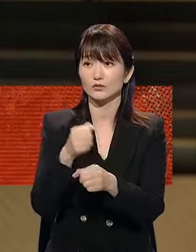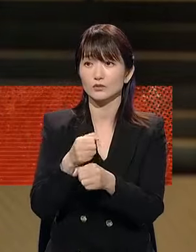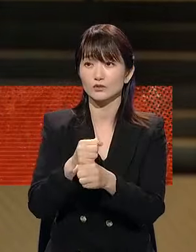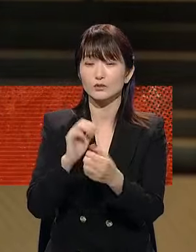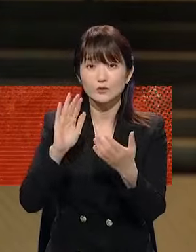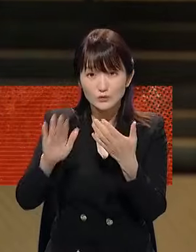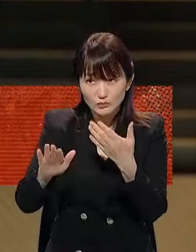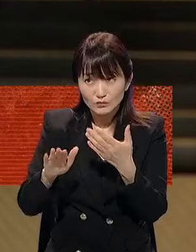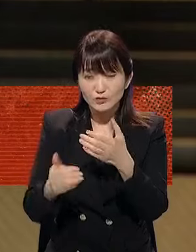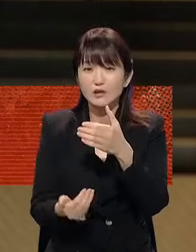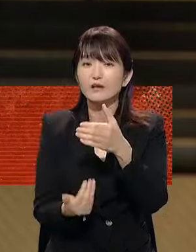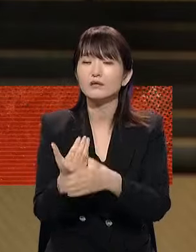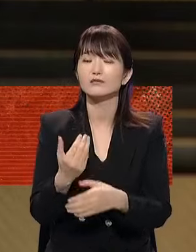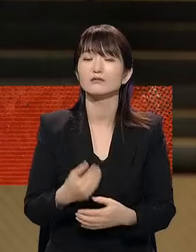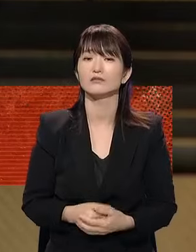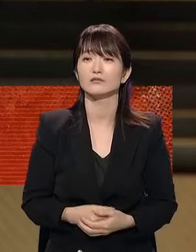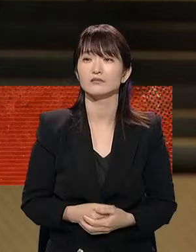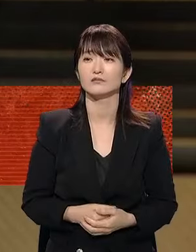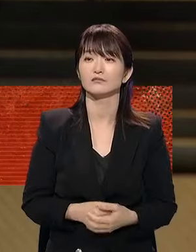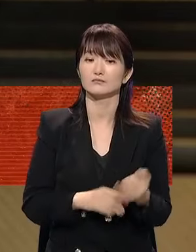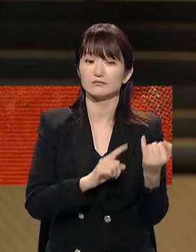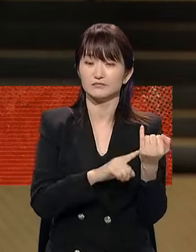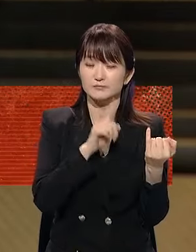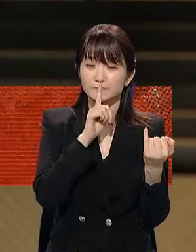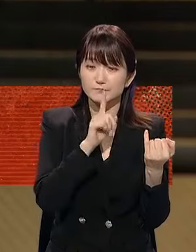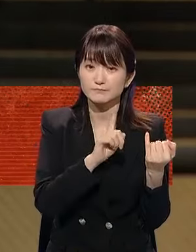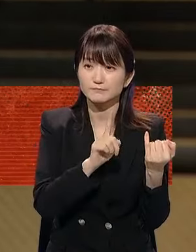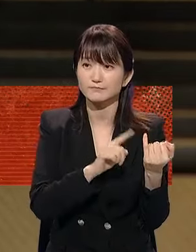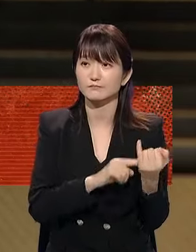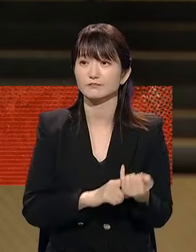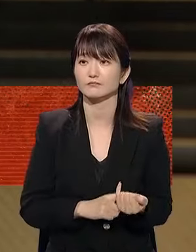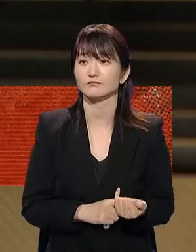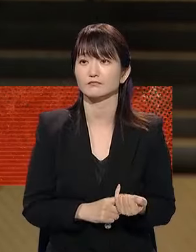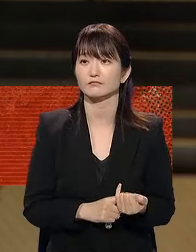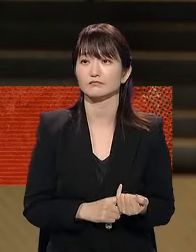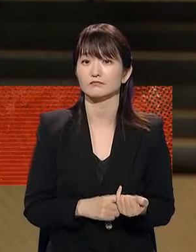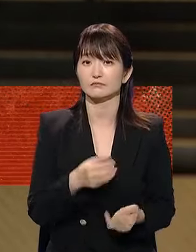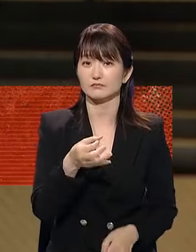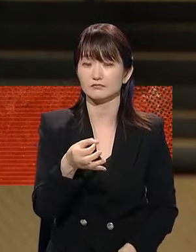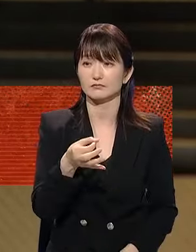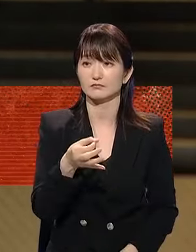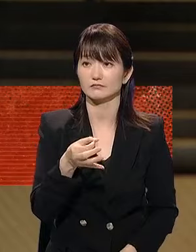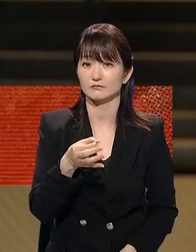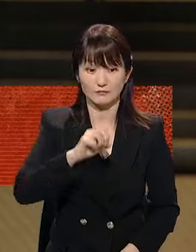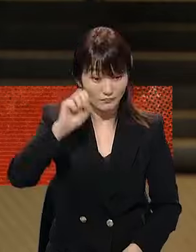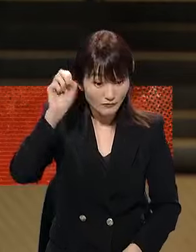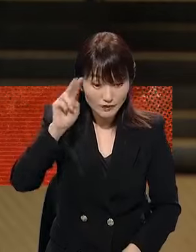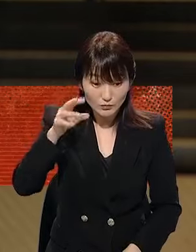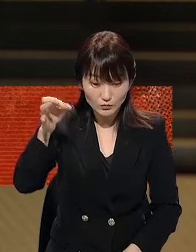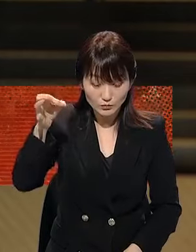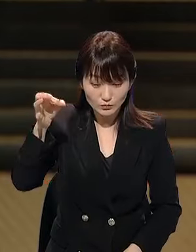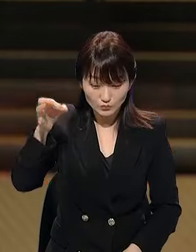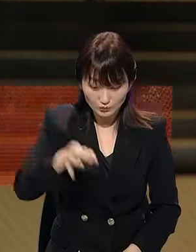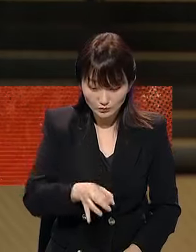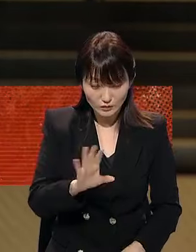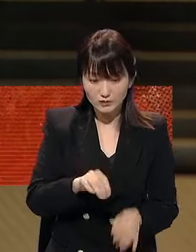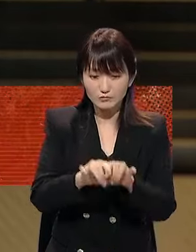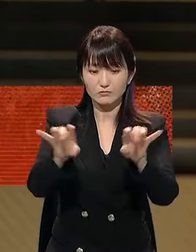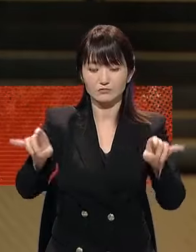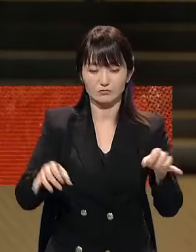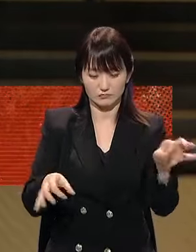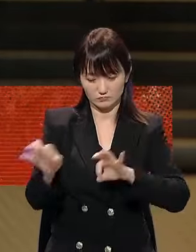벌어진 일이잖아요 그고 지금 저 사연자 분님 말씀하신 것처럼 그 돈은 그냥 어디서 하늘에서 떨어진 것도 아니고 각자 회비를